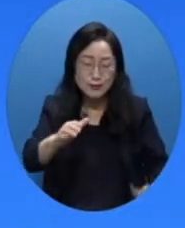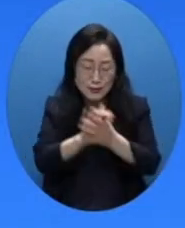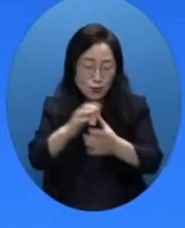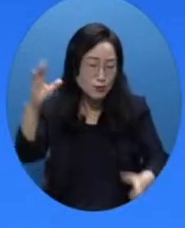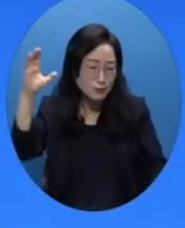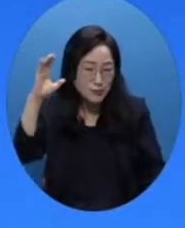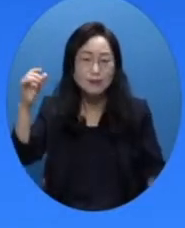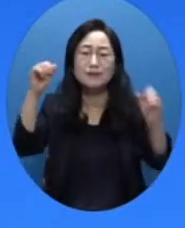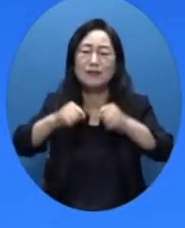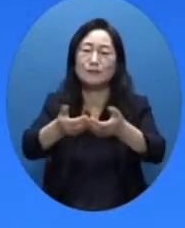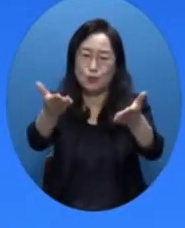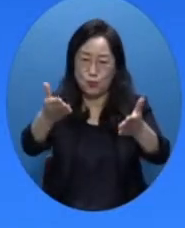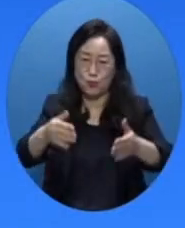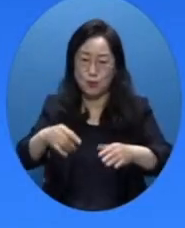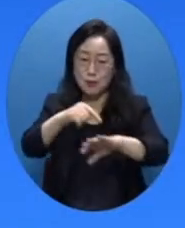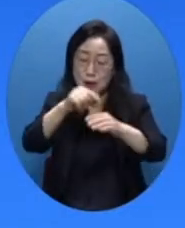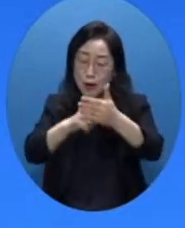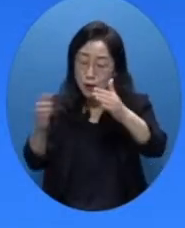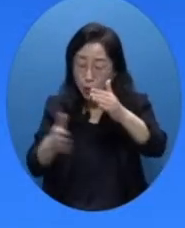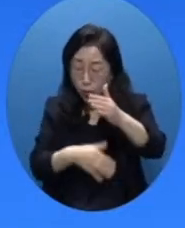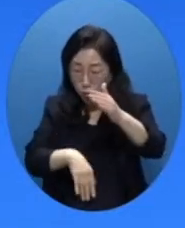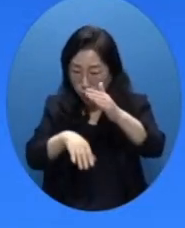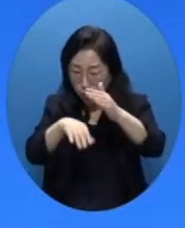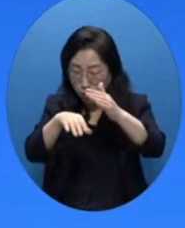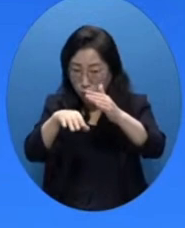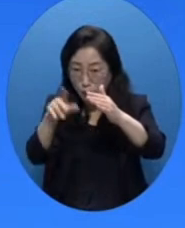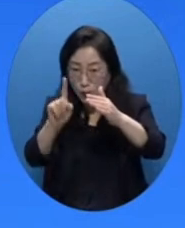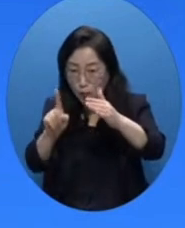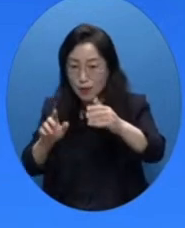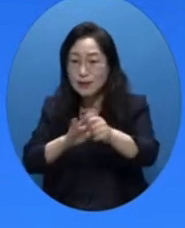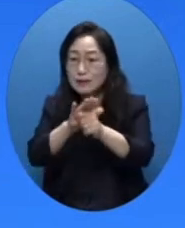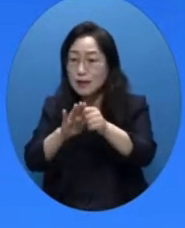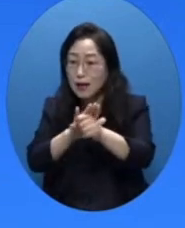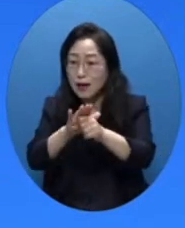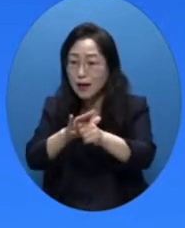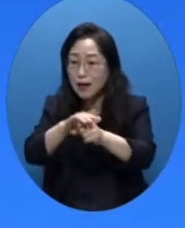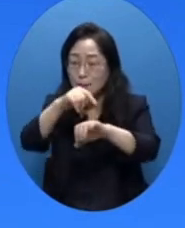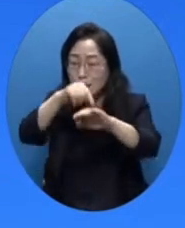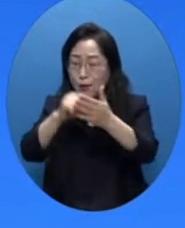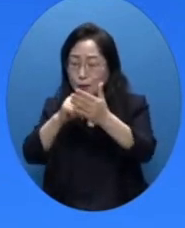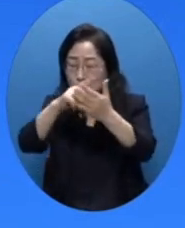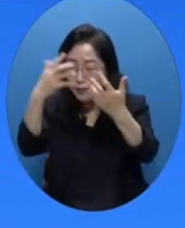응답하시고 우리의 공허한 마음을 주님의 사나워로 넘치게 채워주실 것입니다.